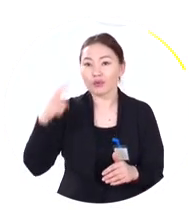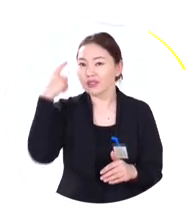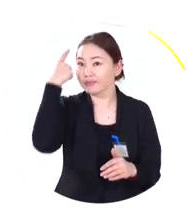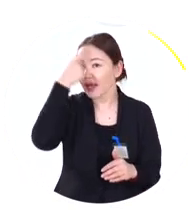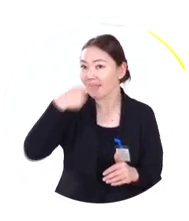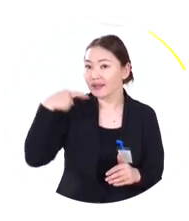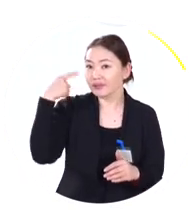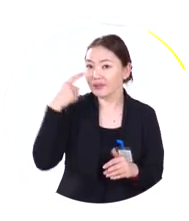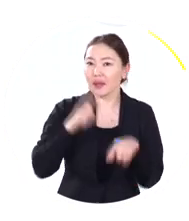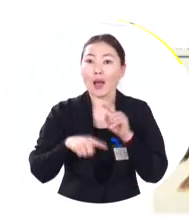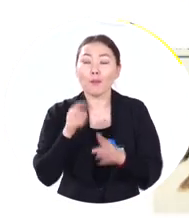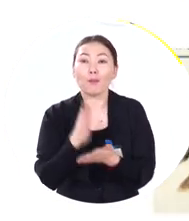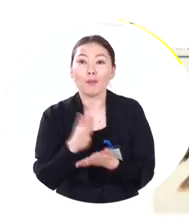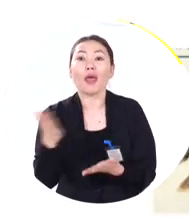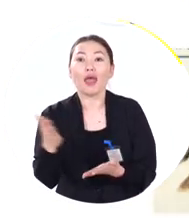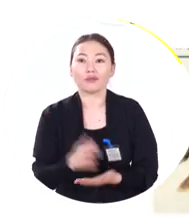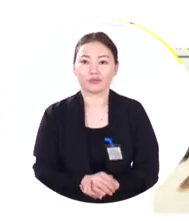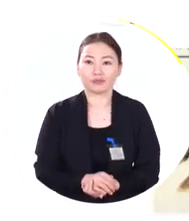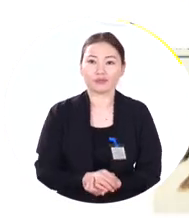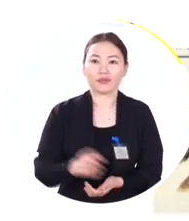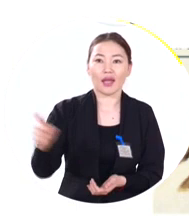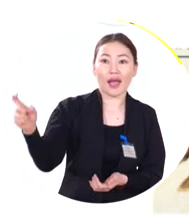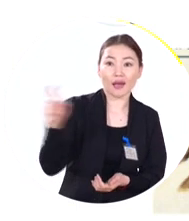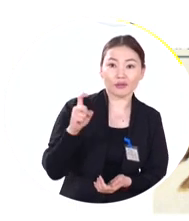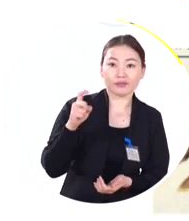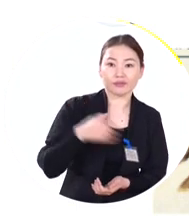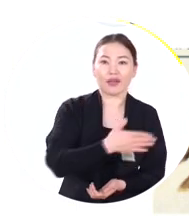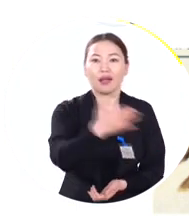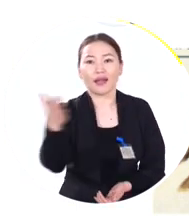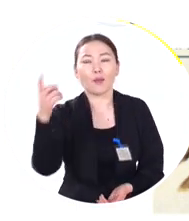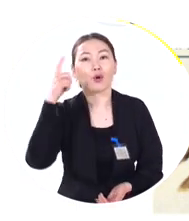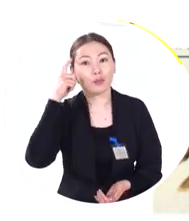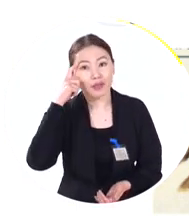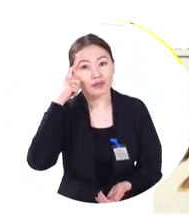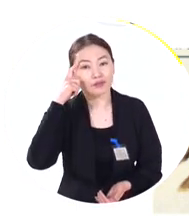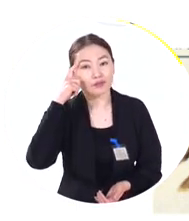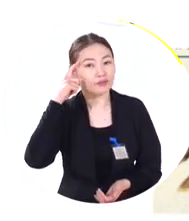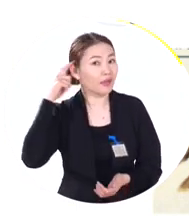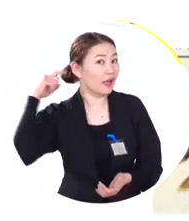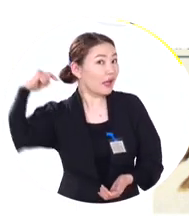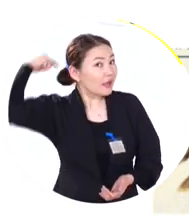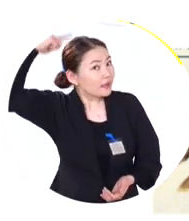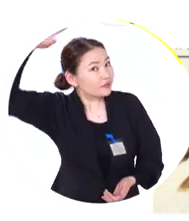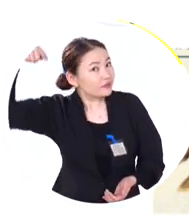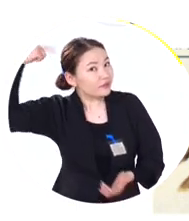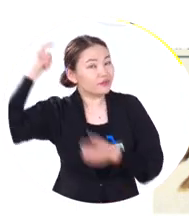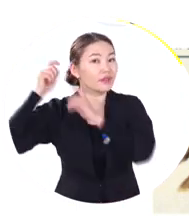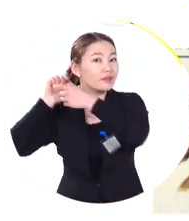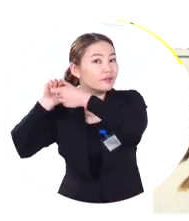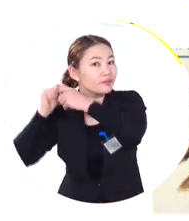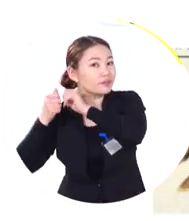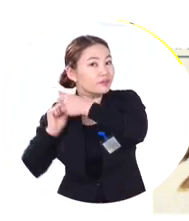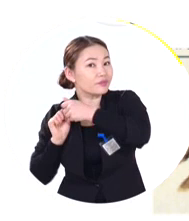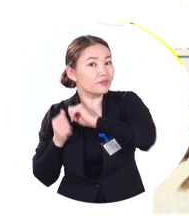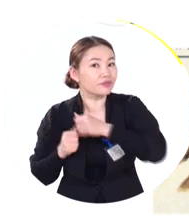За угнааш. За хариулт нь хэм бол тав гизэг буюу үсээ хусаж зөвхөн ард агзандаа гизэг үлдээдэг байсан. Одоо